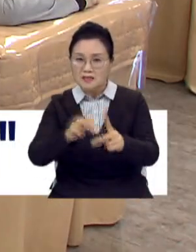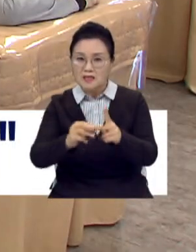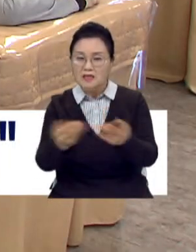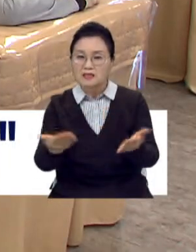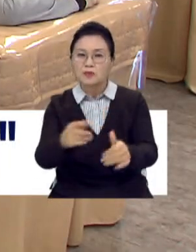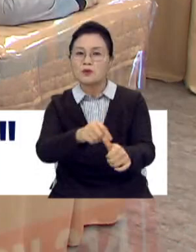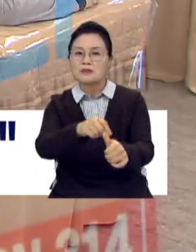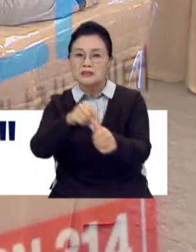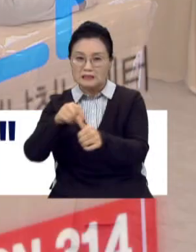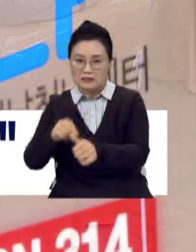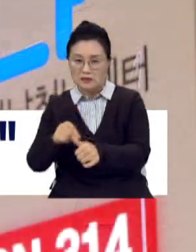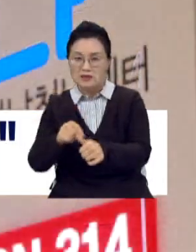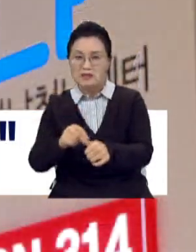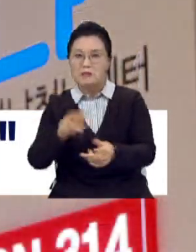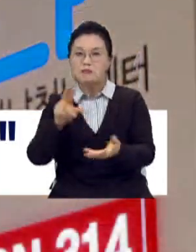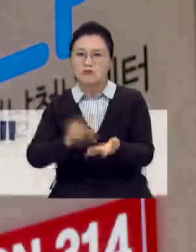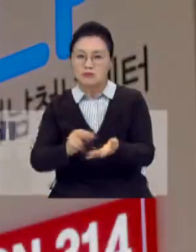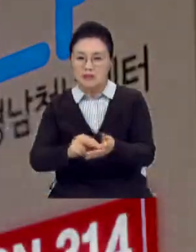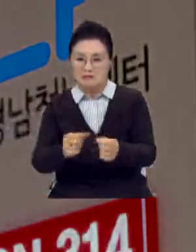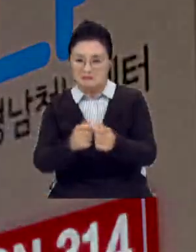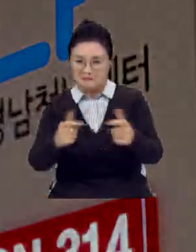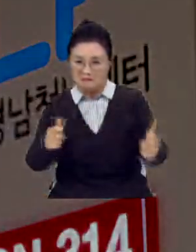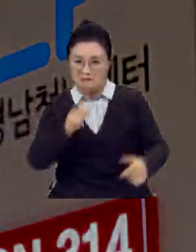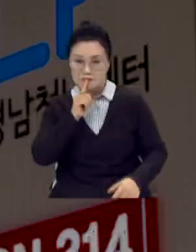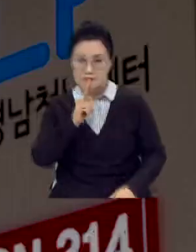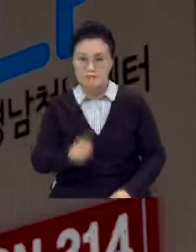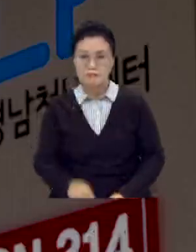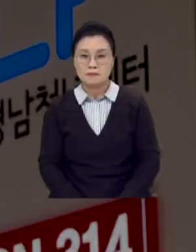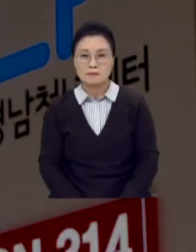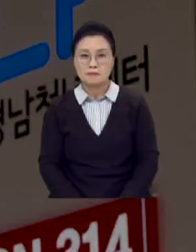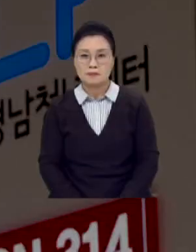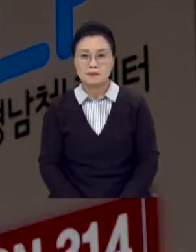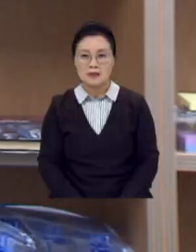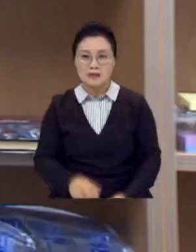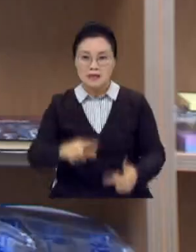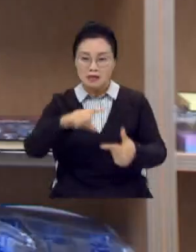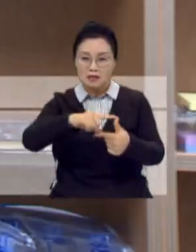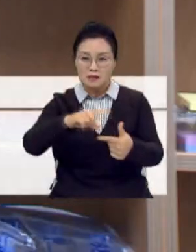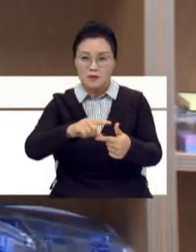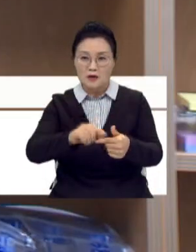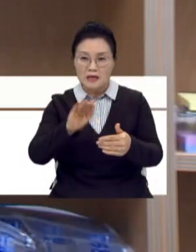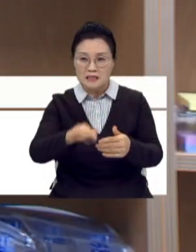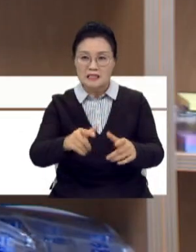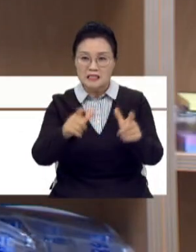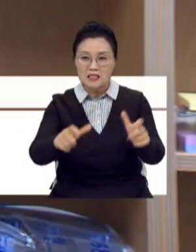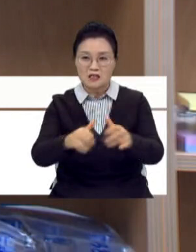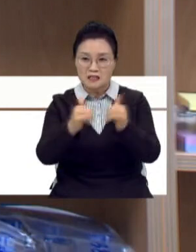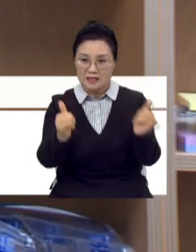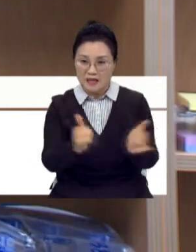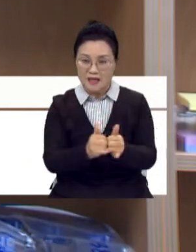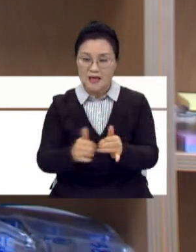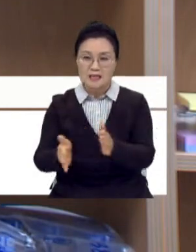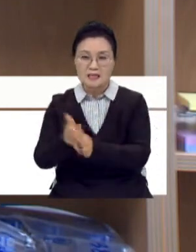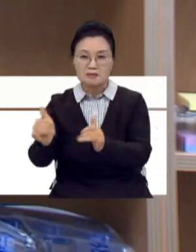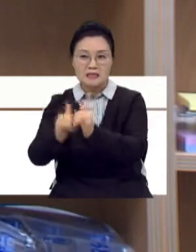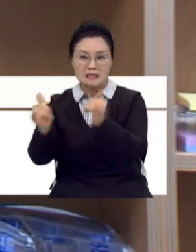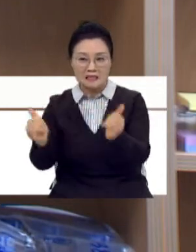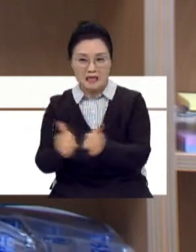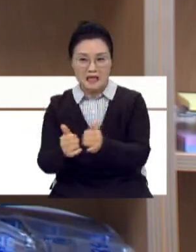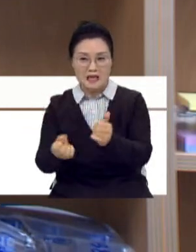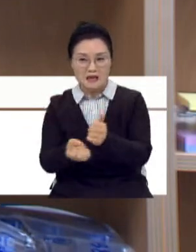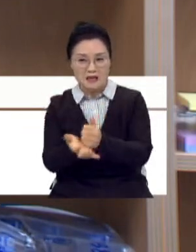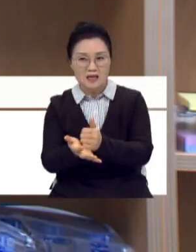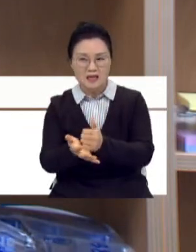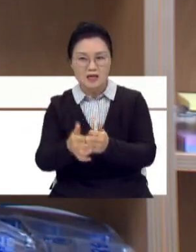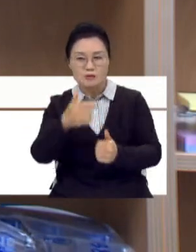직원들의 고용승계 등 사회적 논의가 필요한 부분이 많다고 지적합니다 우리 경남도가 지역사회라든가 시민사회 역량들이 굉장히